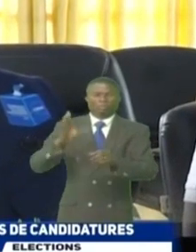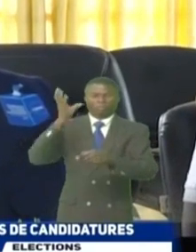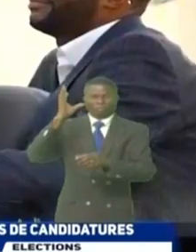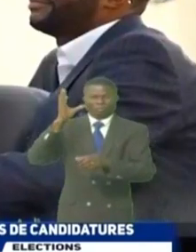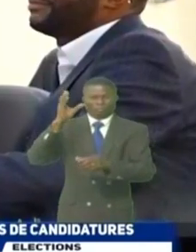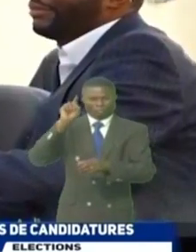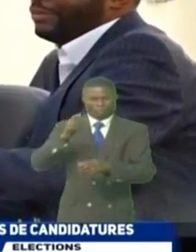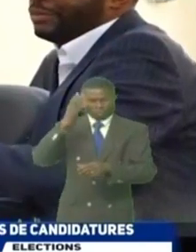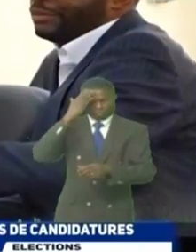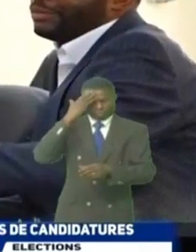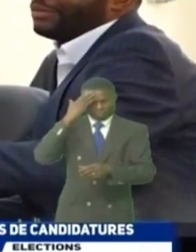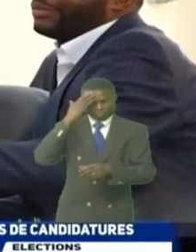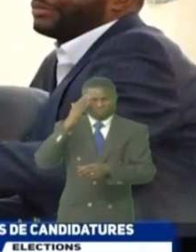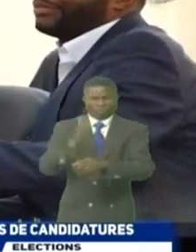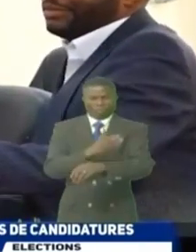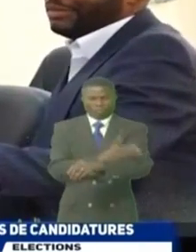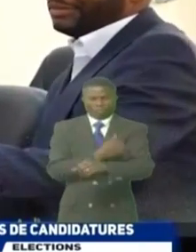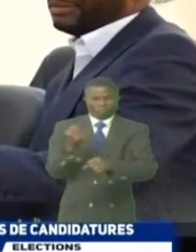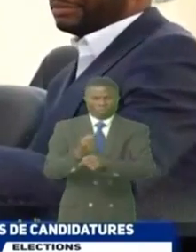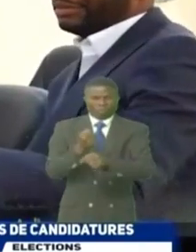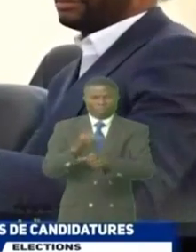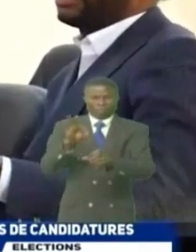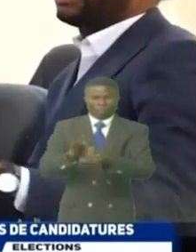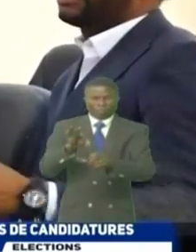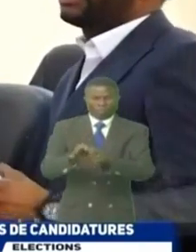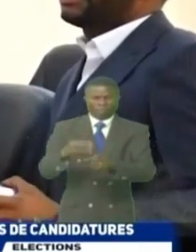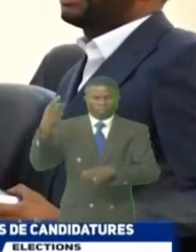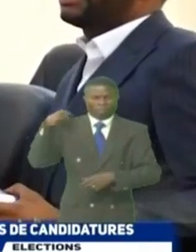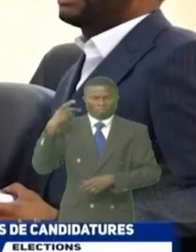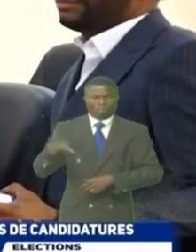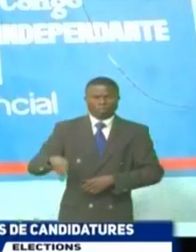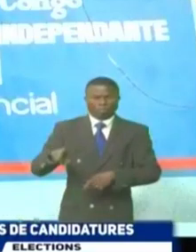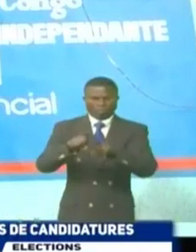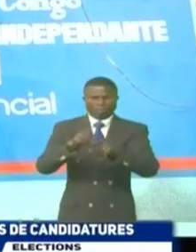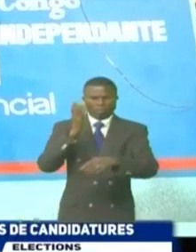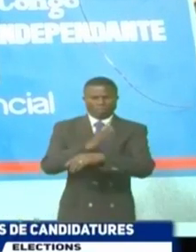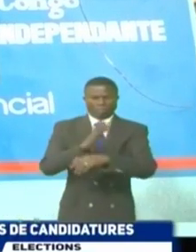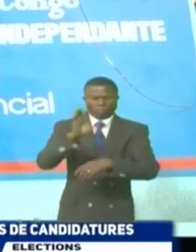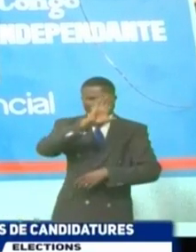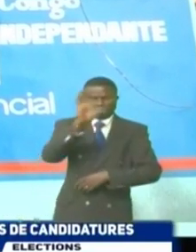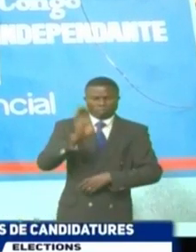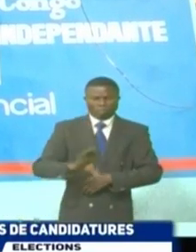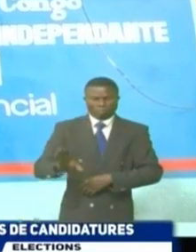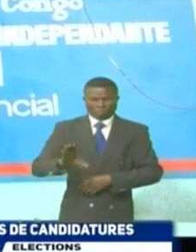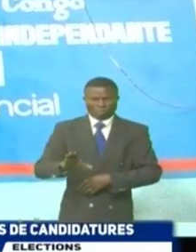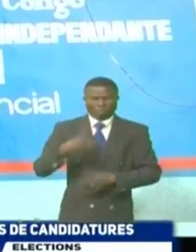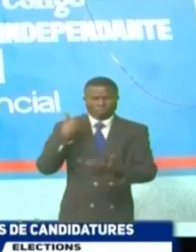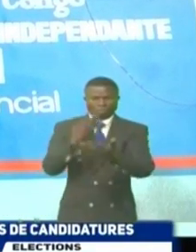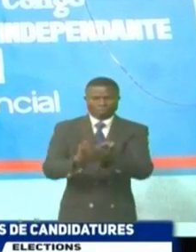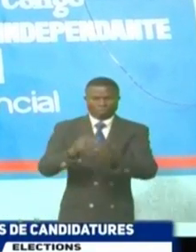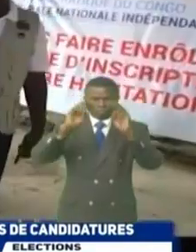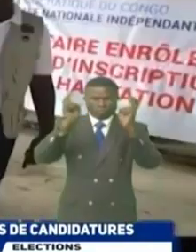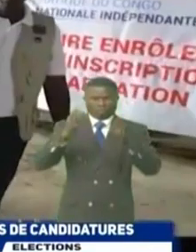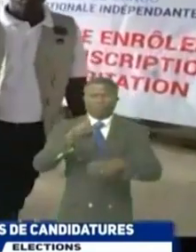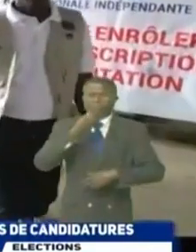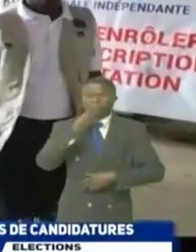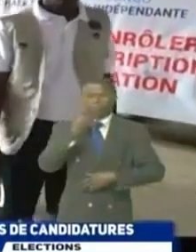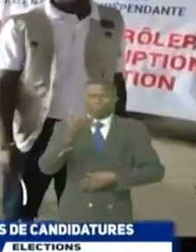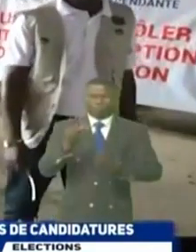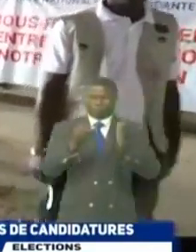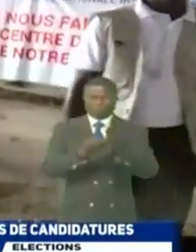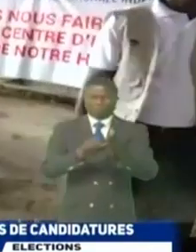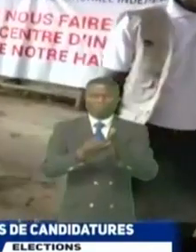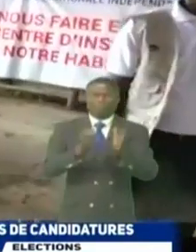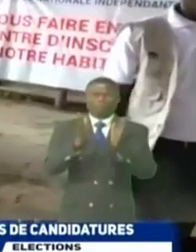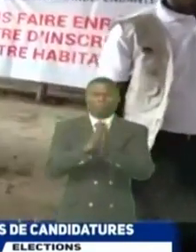habilitées de connaître les contentieux relatifs aux élections des députés provinciaux et conseillers communaux. Aussitôt arrivé dans la voûte de Mbujimayi dimanche